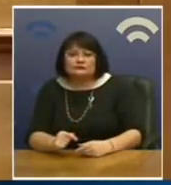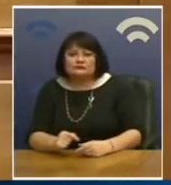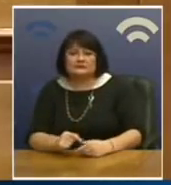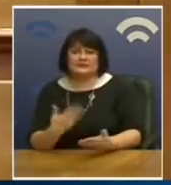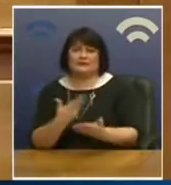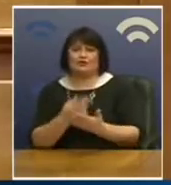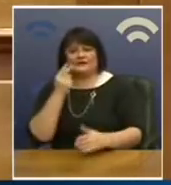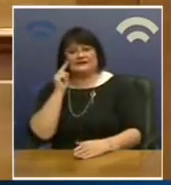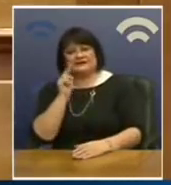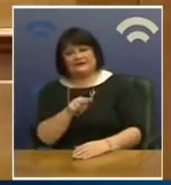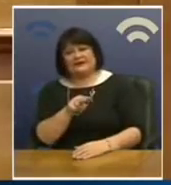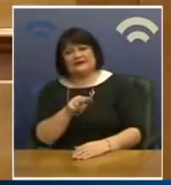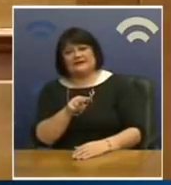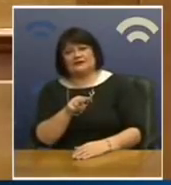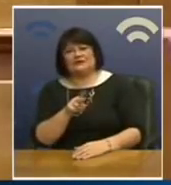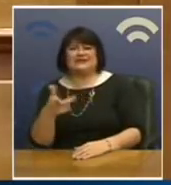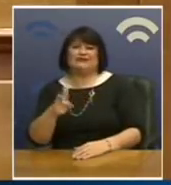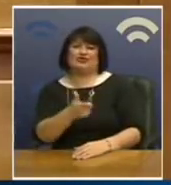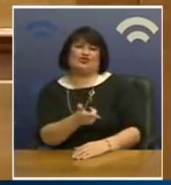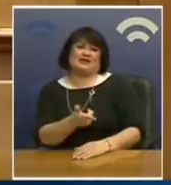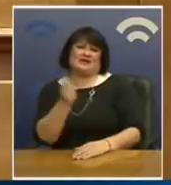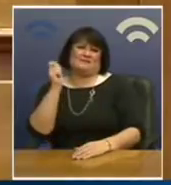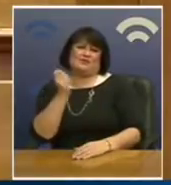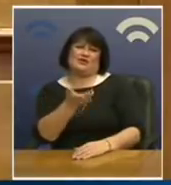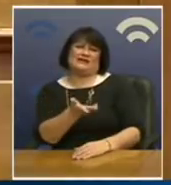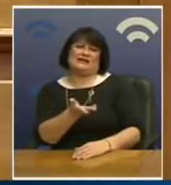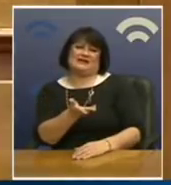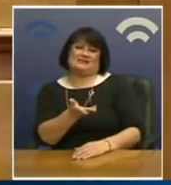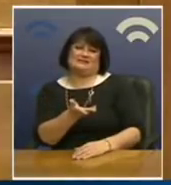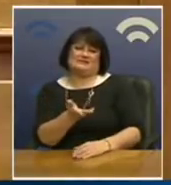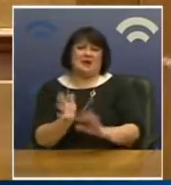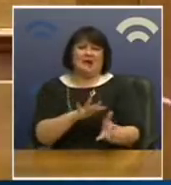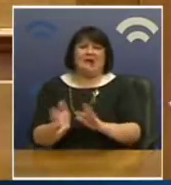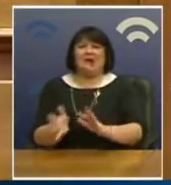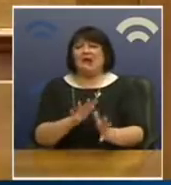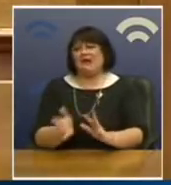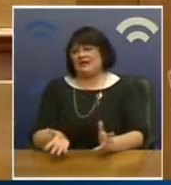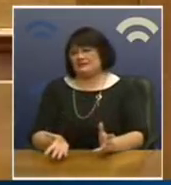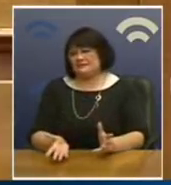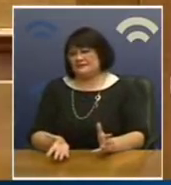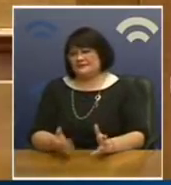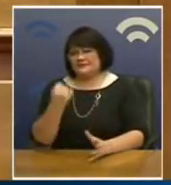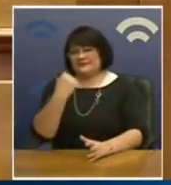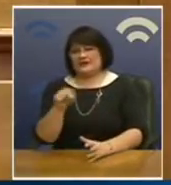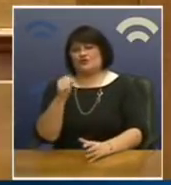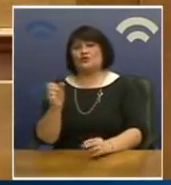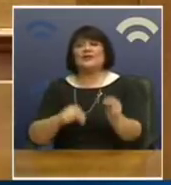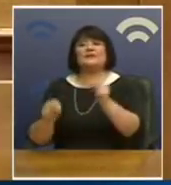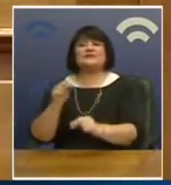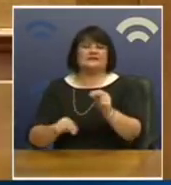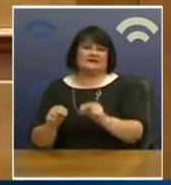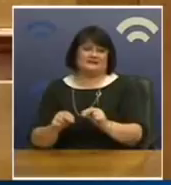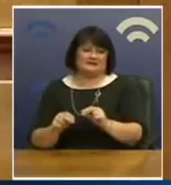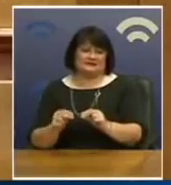αποδεικνύει την πολιτική έμβεια, αλλά και τον καιροσκοπισμό σας. Αφού όχι μόνο αρνείστε να ψηφίσετε